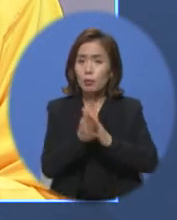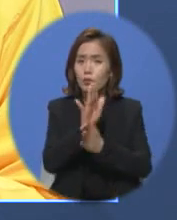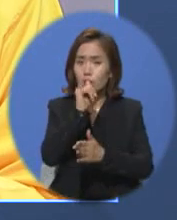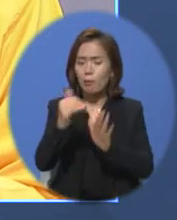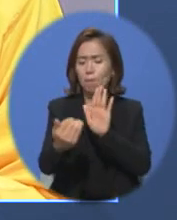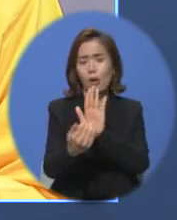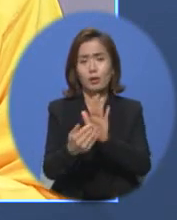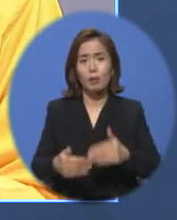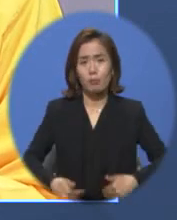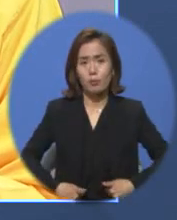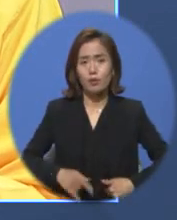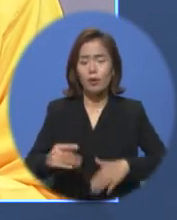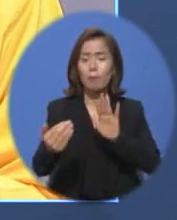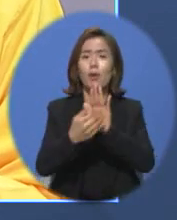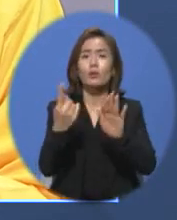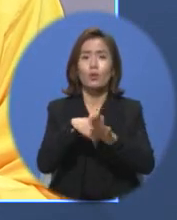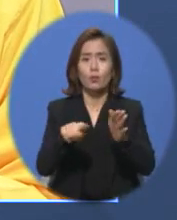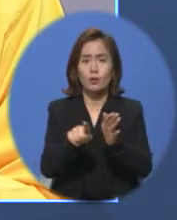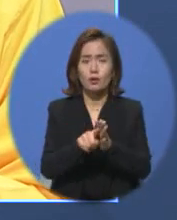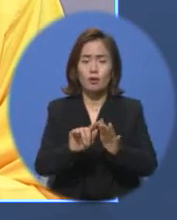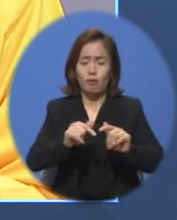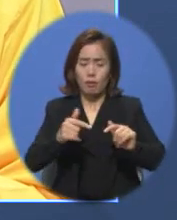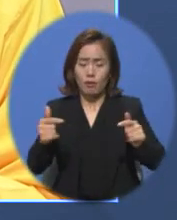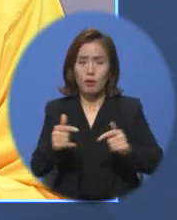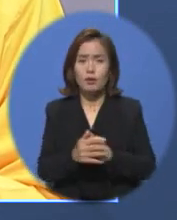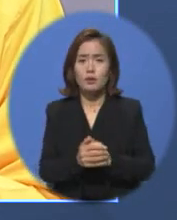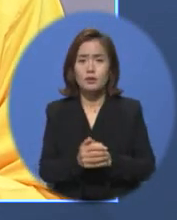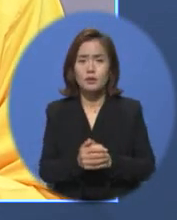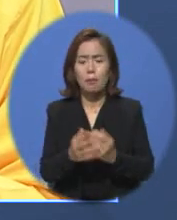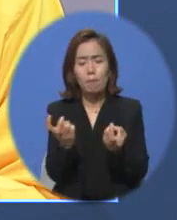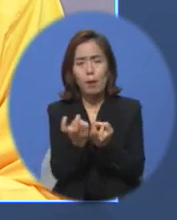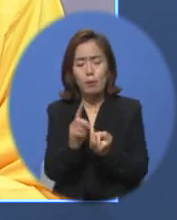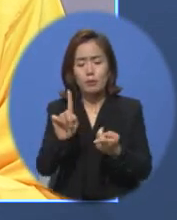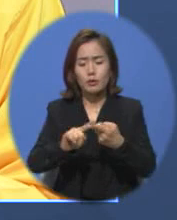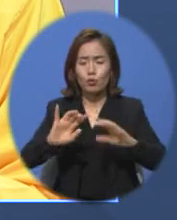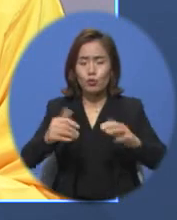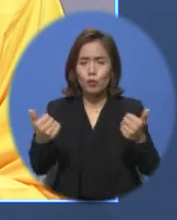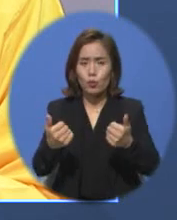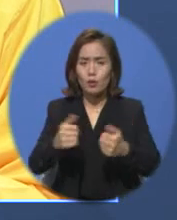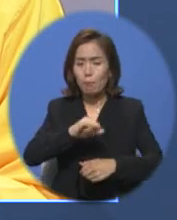,우리는이를막아야합니다.제가 국회의원이되면,